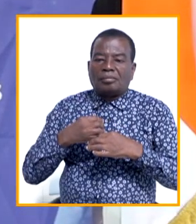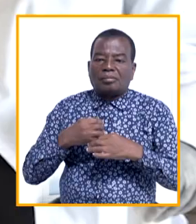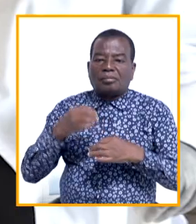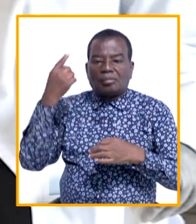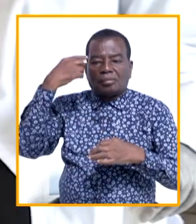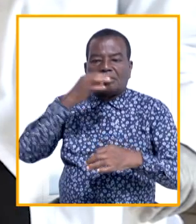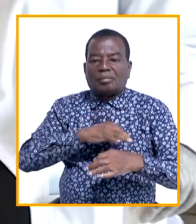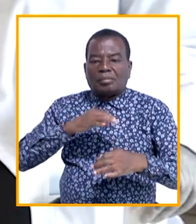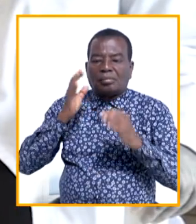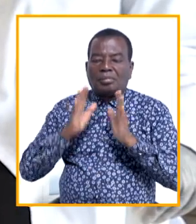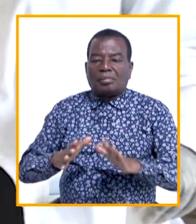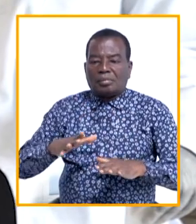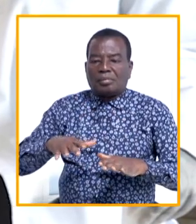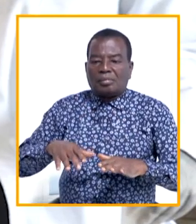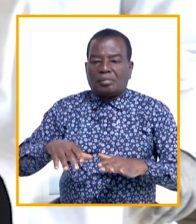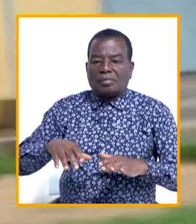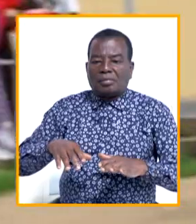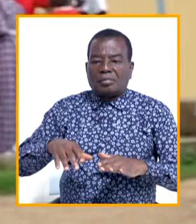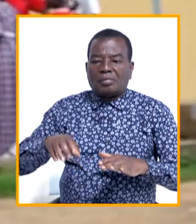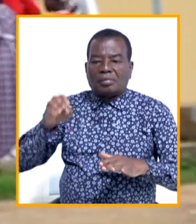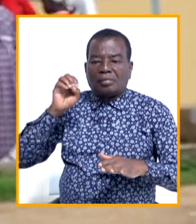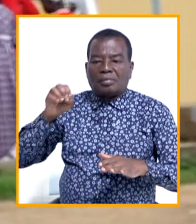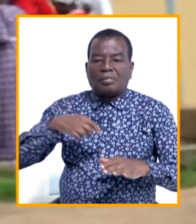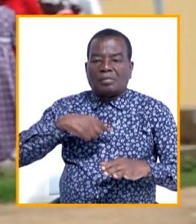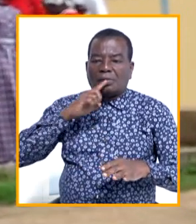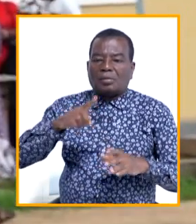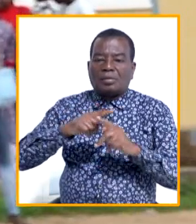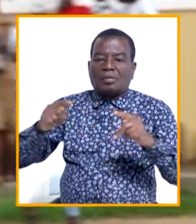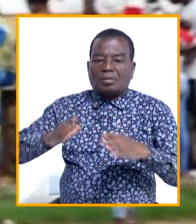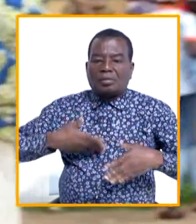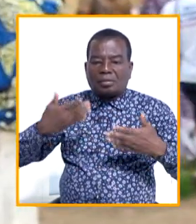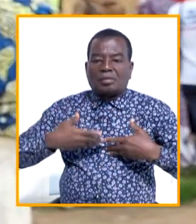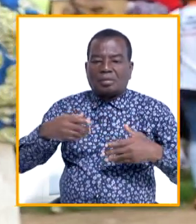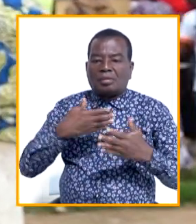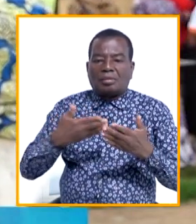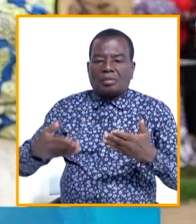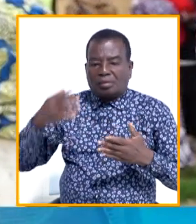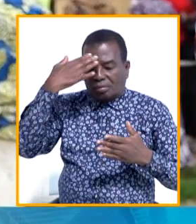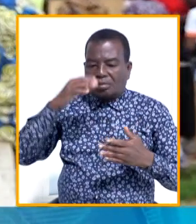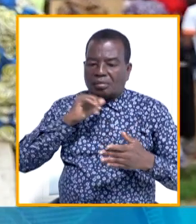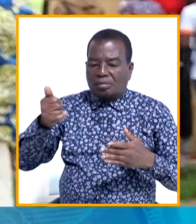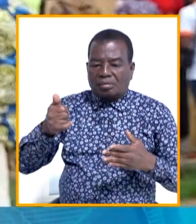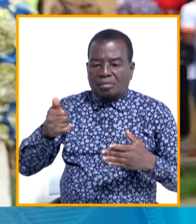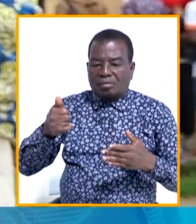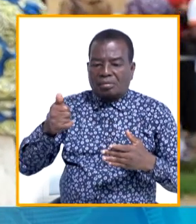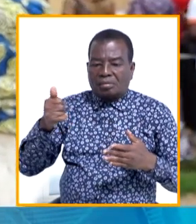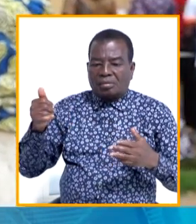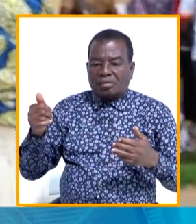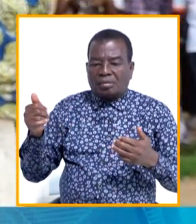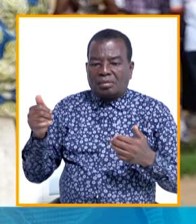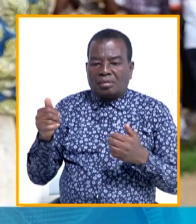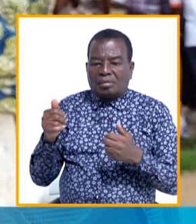les bénéficiaires ce fut une expérience enrichissante j'étais très contente parce que il y a des choses je connaissais pas et puis avait peur